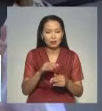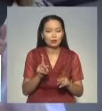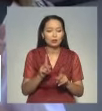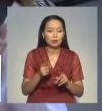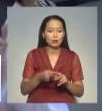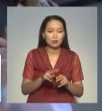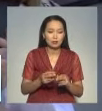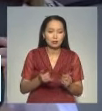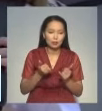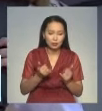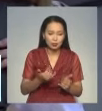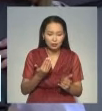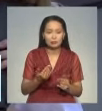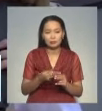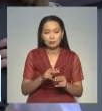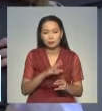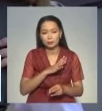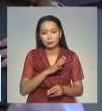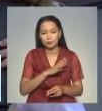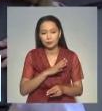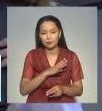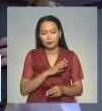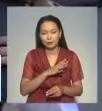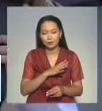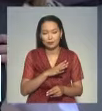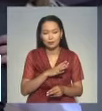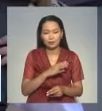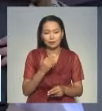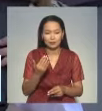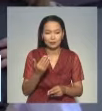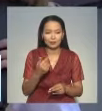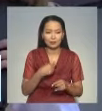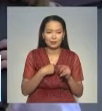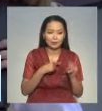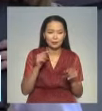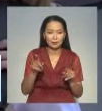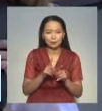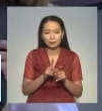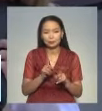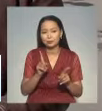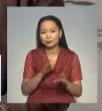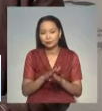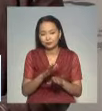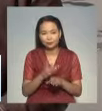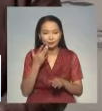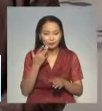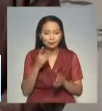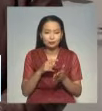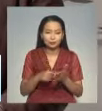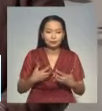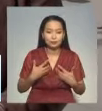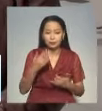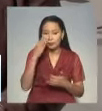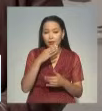әкемді. Енді қазір студентпін ғой. Ол кісілер басқа жақта, мен басқа жақтамын. Барынша олардың разылығын алып отырсам. Әкеден біз алған